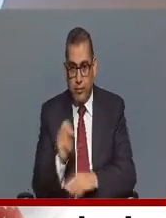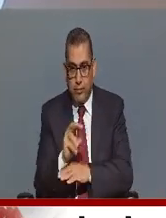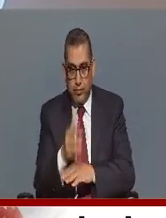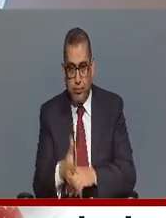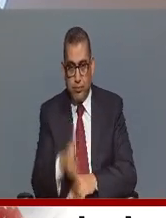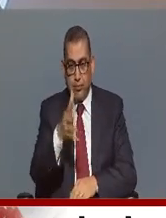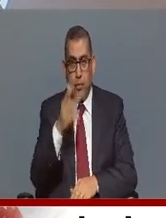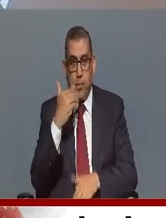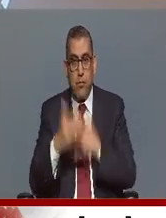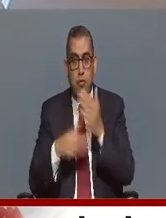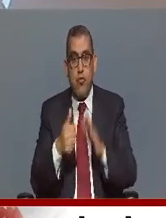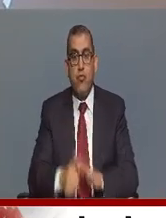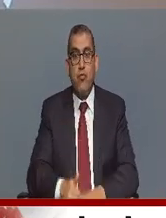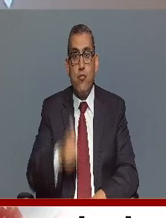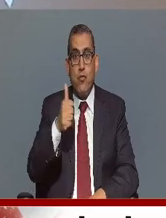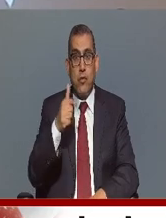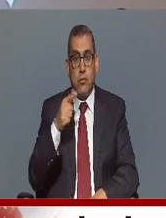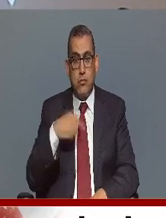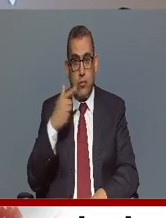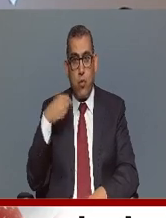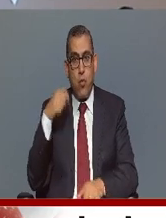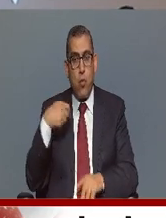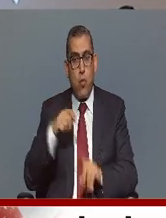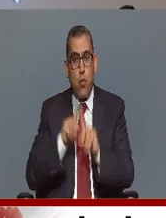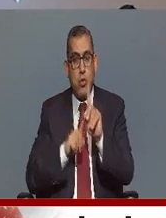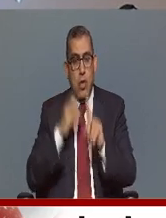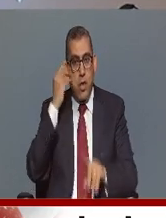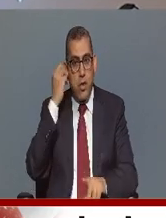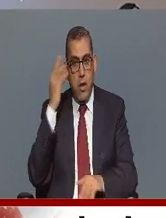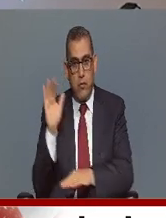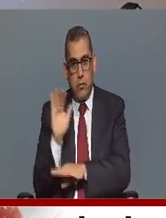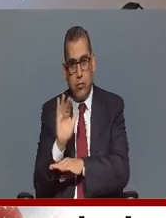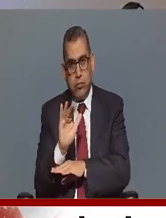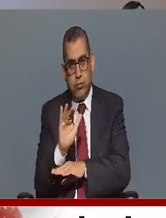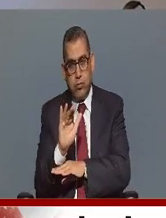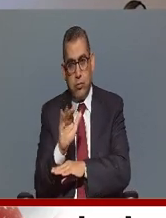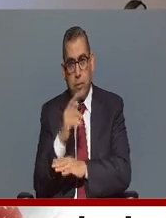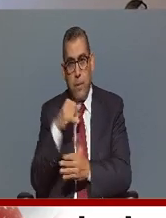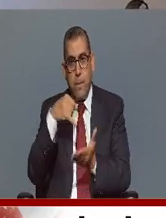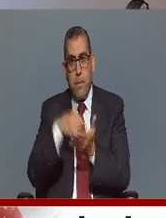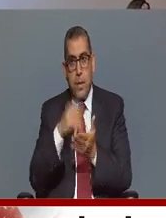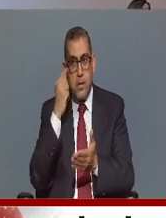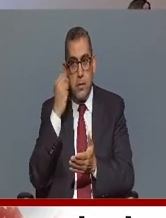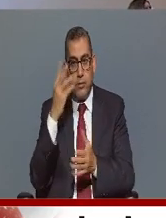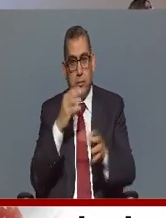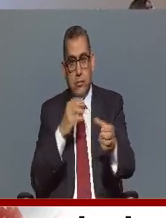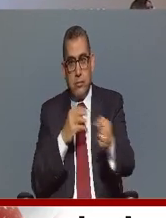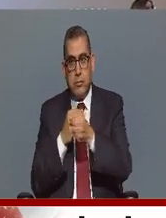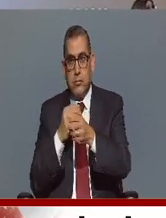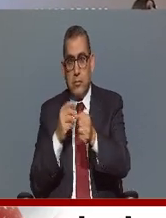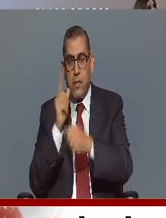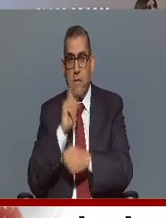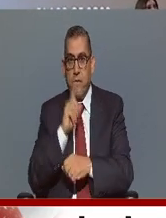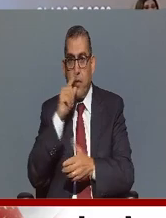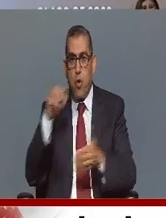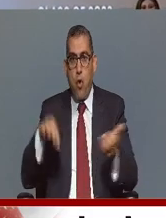اللي بيفوز في الجوائز دي وزارة الثقافة بترعاه، بيلتحق بمراكز الإبداع، بمركز الإبداع الفني في